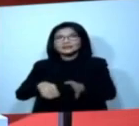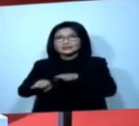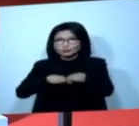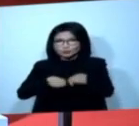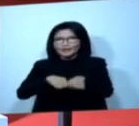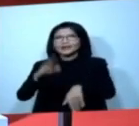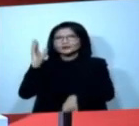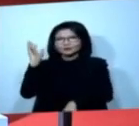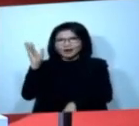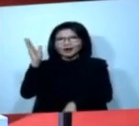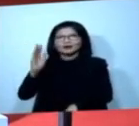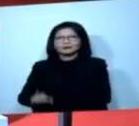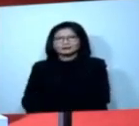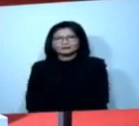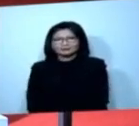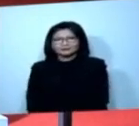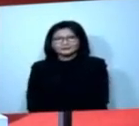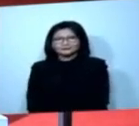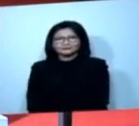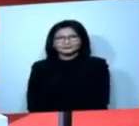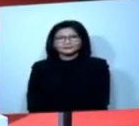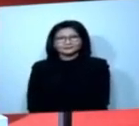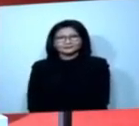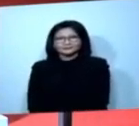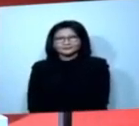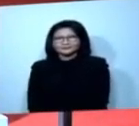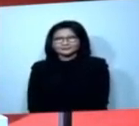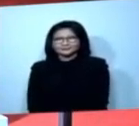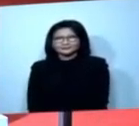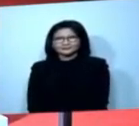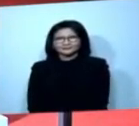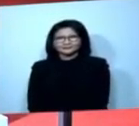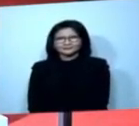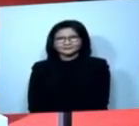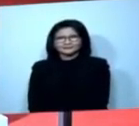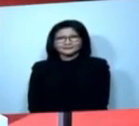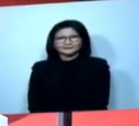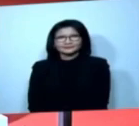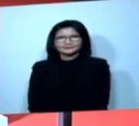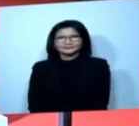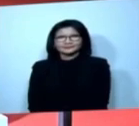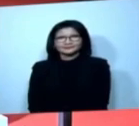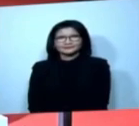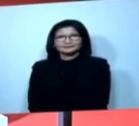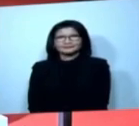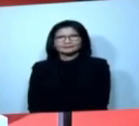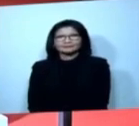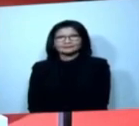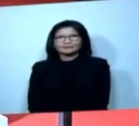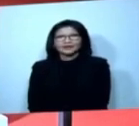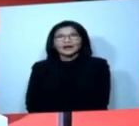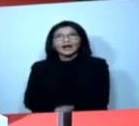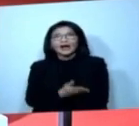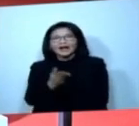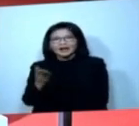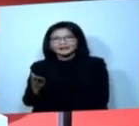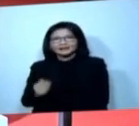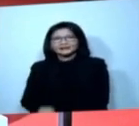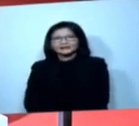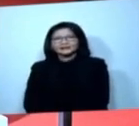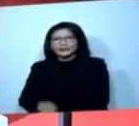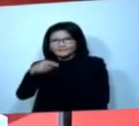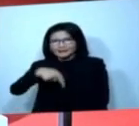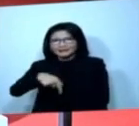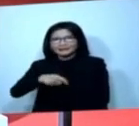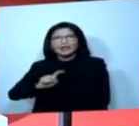jangan nyebar hoax di medsos. Mendingan ngajak sesama untuk berderma dan berlogika. Pilpres